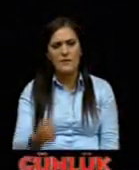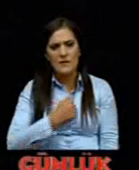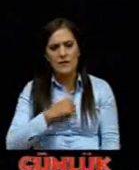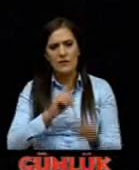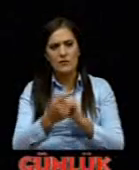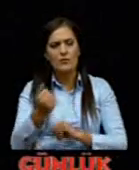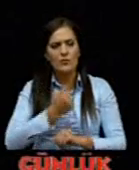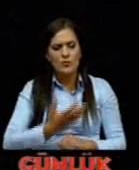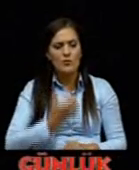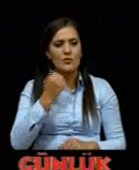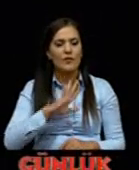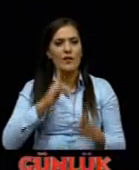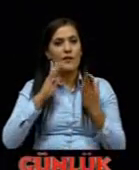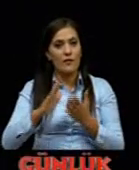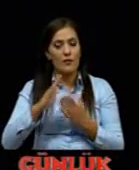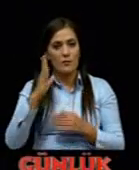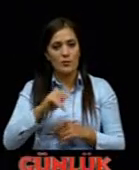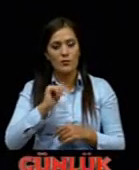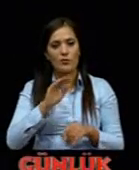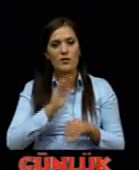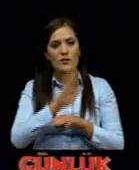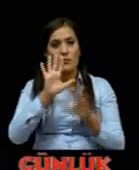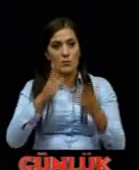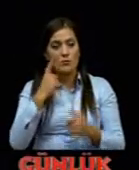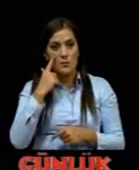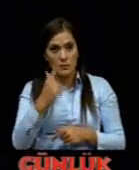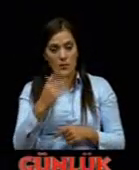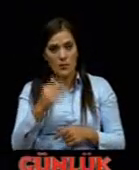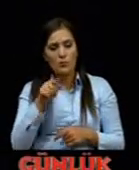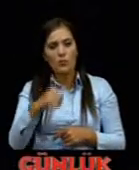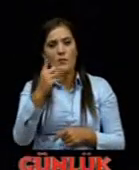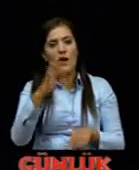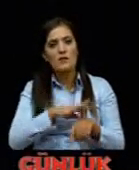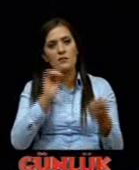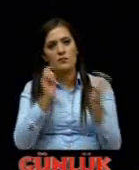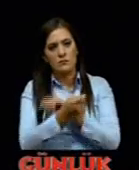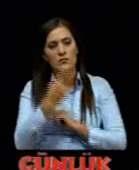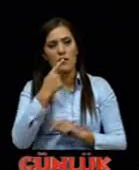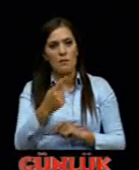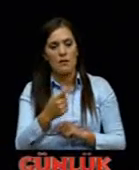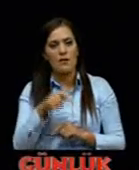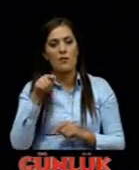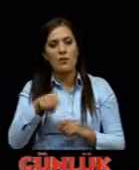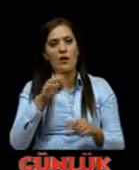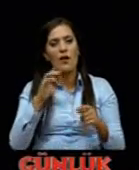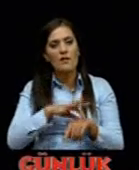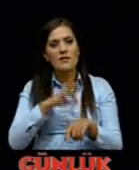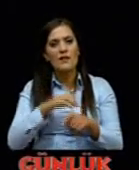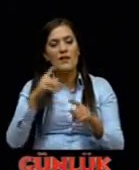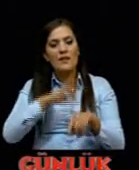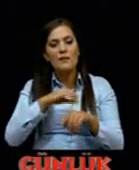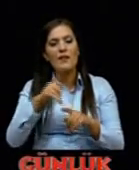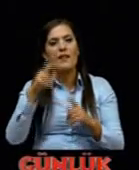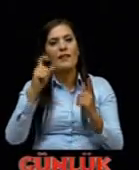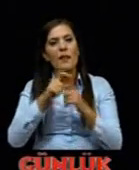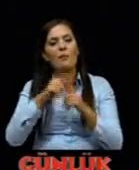Sıkıntı ve üzüntü hali devamlılık gösterip günlük yaşamı bozmaya başlarsa bu bir hastalığa dönüşmüş demektir. Bu hastalık tıpta depresyon